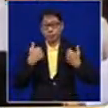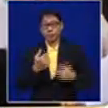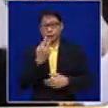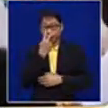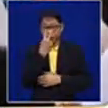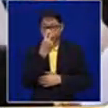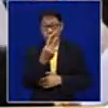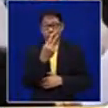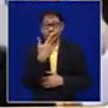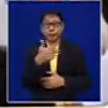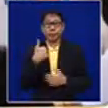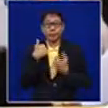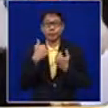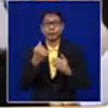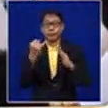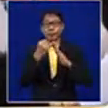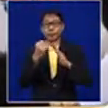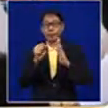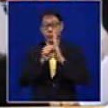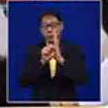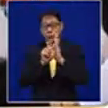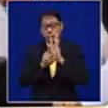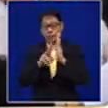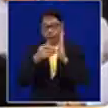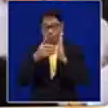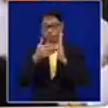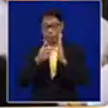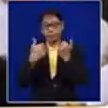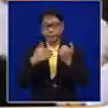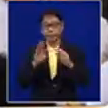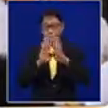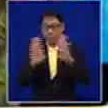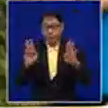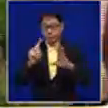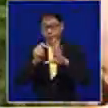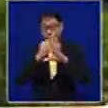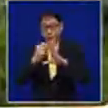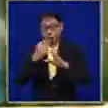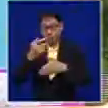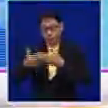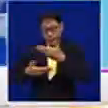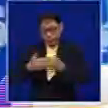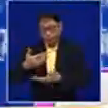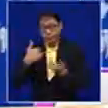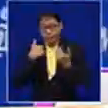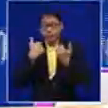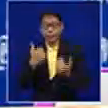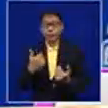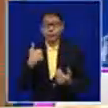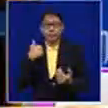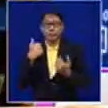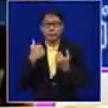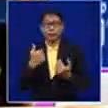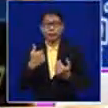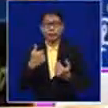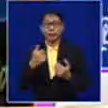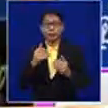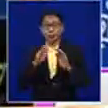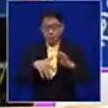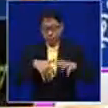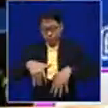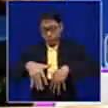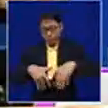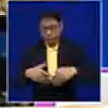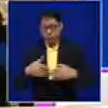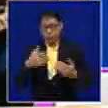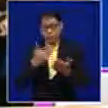มเห็นอยู่นี่นะคะเป็นที่จังหวัดสมุทรสงครามนะคะมีการเปิดตลาดนัดวัฒนธรรมตำบลสวนหลวงเป็นตลาดนัดชุมชนเพื่